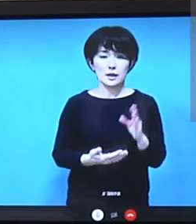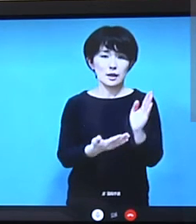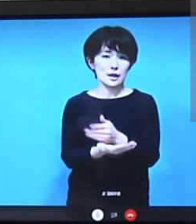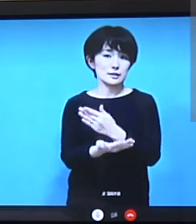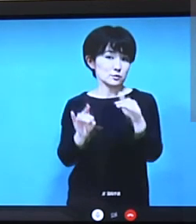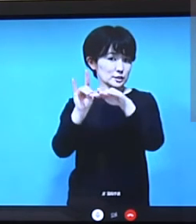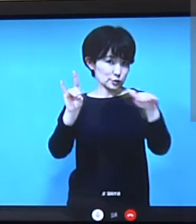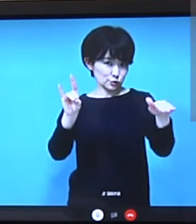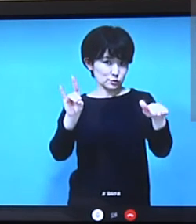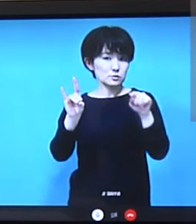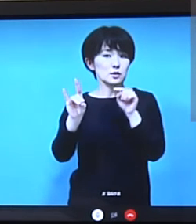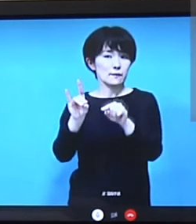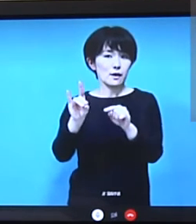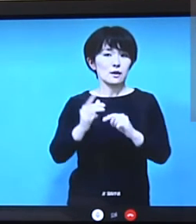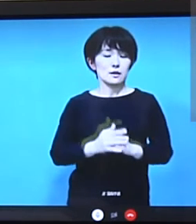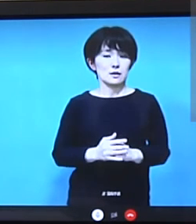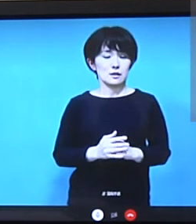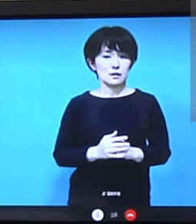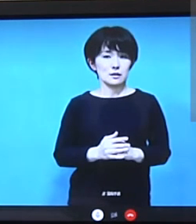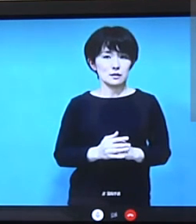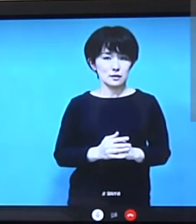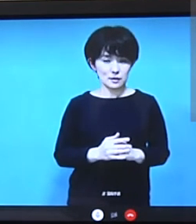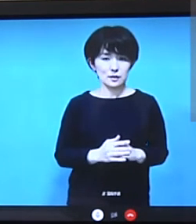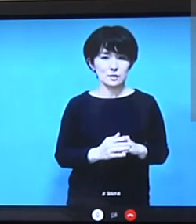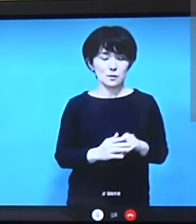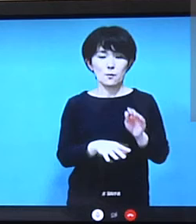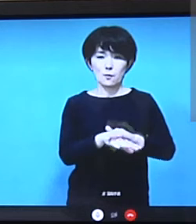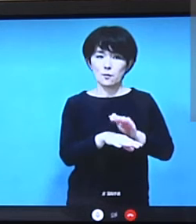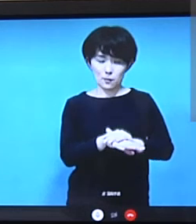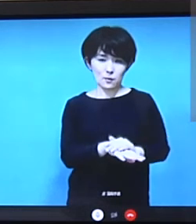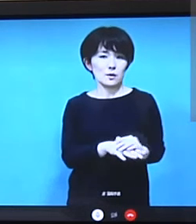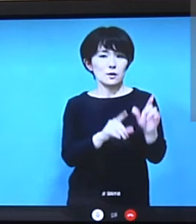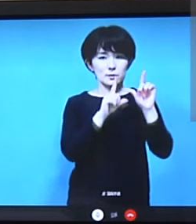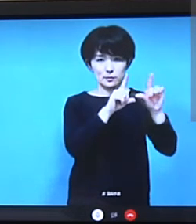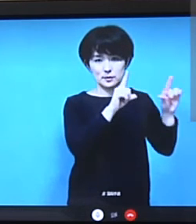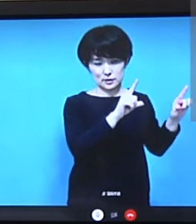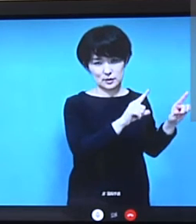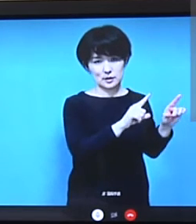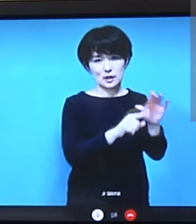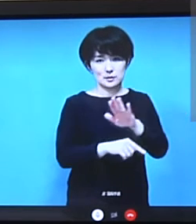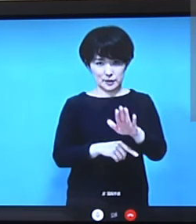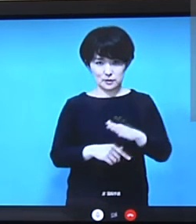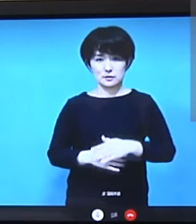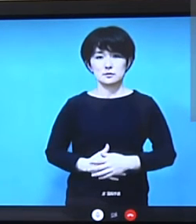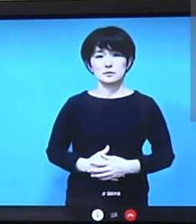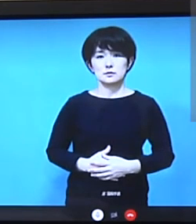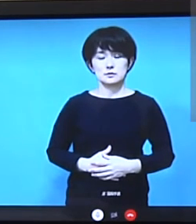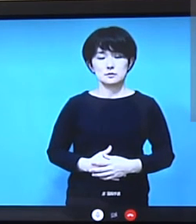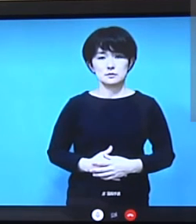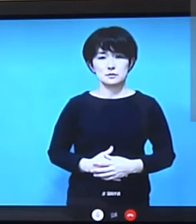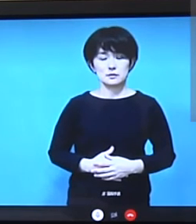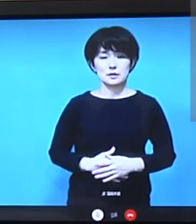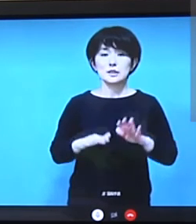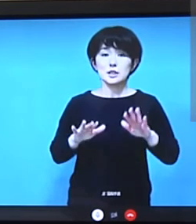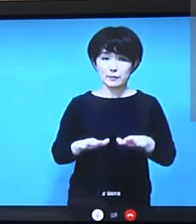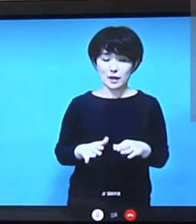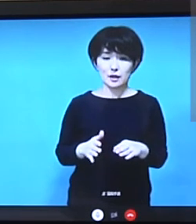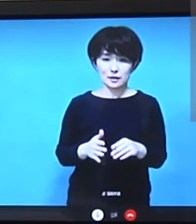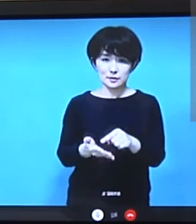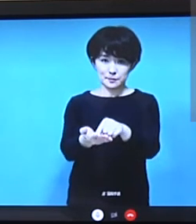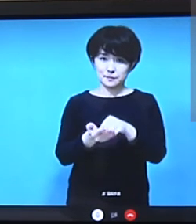ね、お知らせをしてある状況ですので、こういうことが起こったということはですね、皆様にま